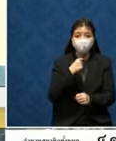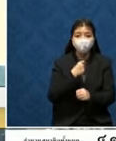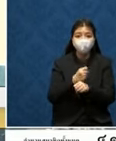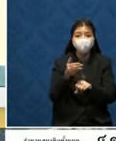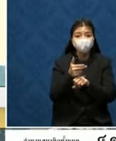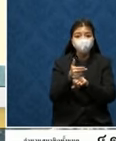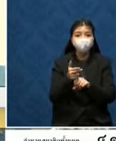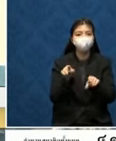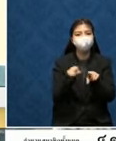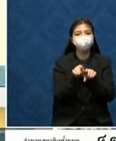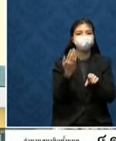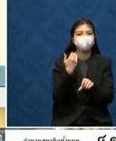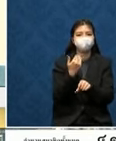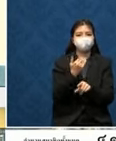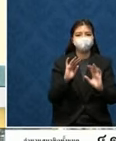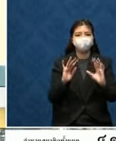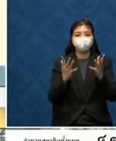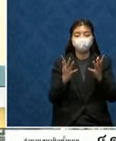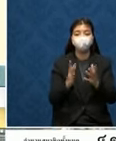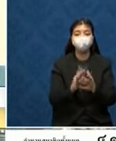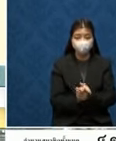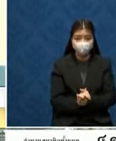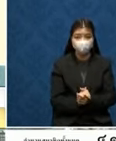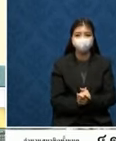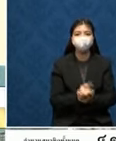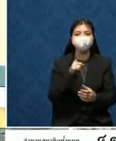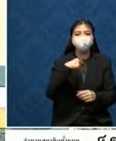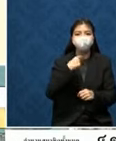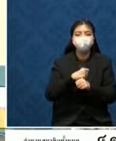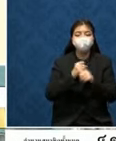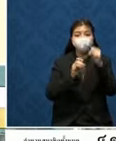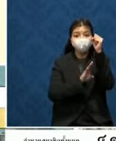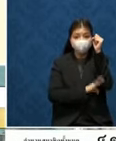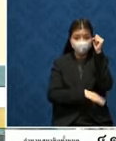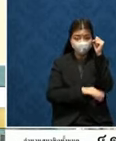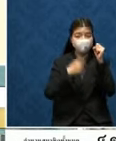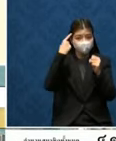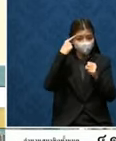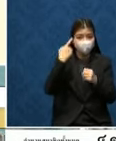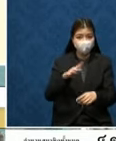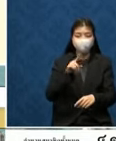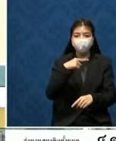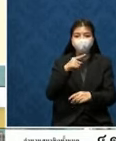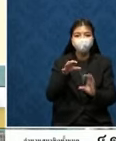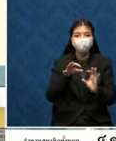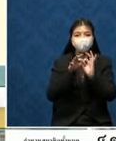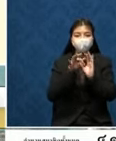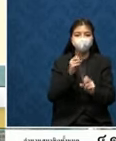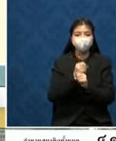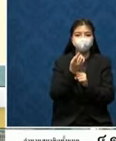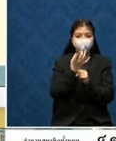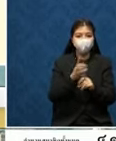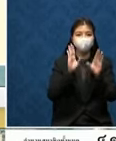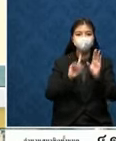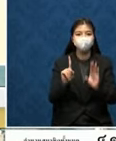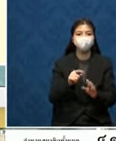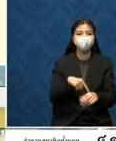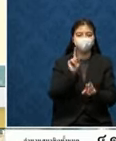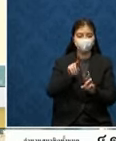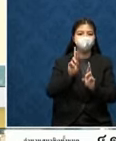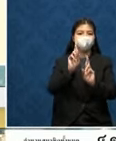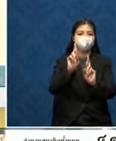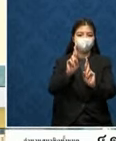นี้นะหลายท่านที่อยู่ใต้ท่านก็รู้อยู่แล้วว่ามีใครเกี่ยวข้องบ้างนะครับจากที่ไหนืออย่างไรผมไม่ระมัดระวัง